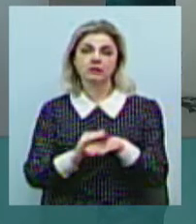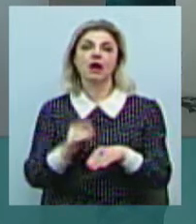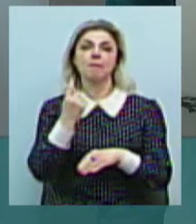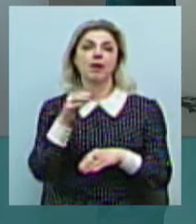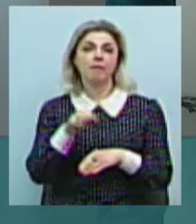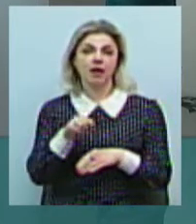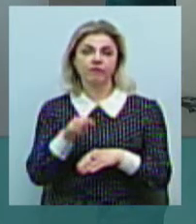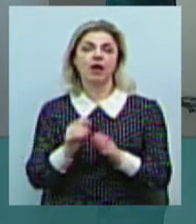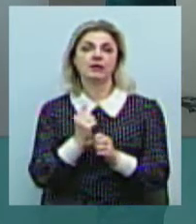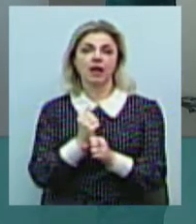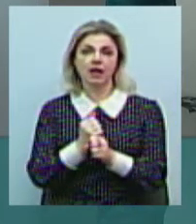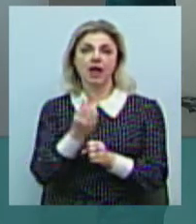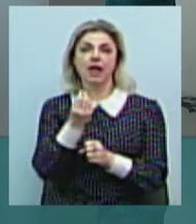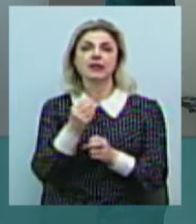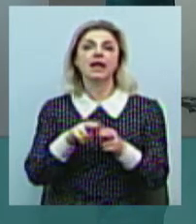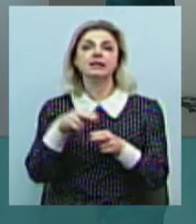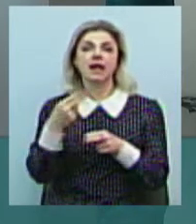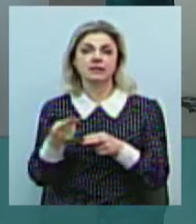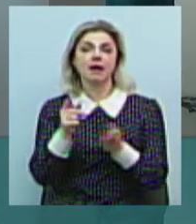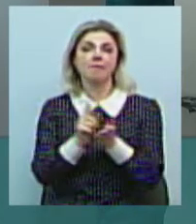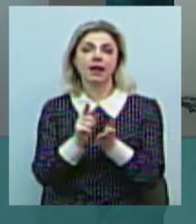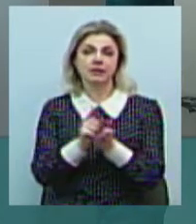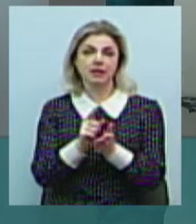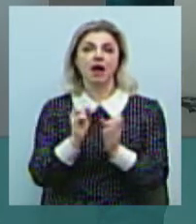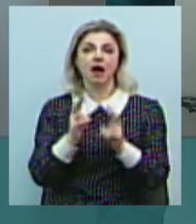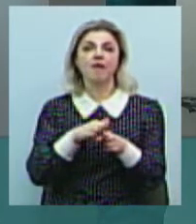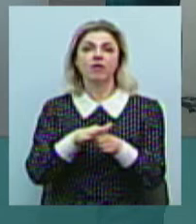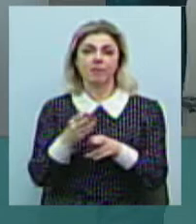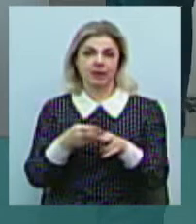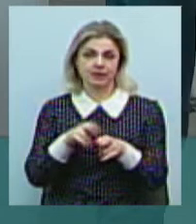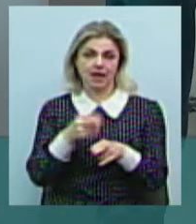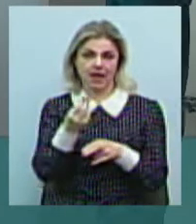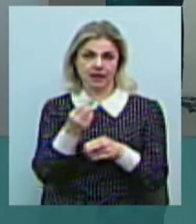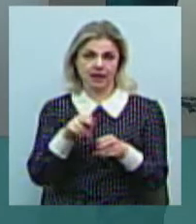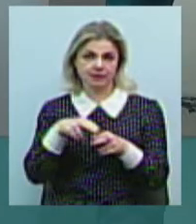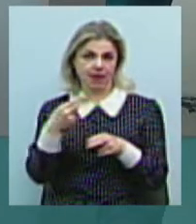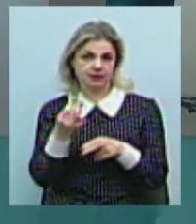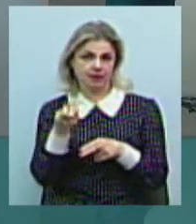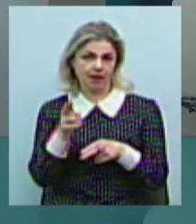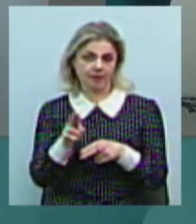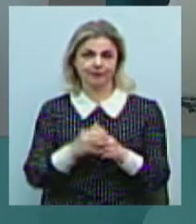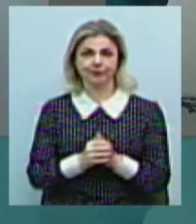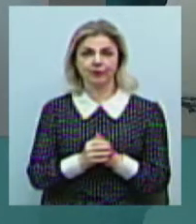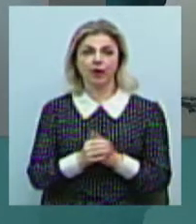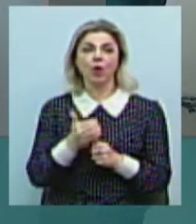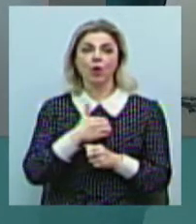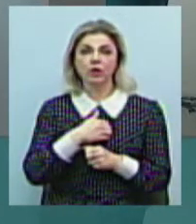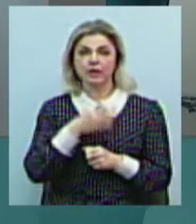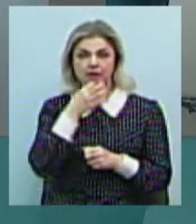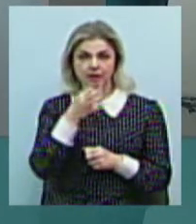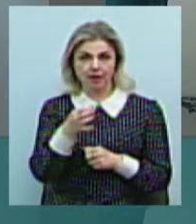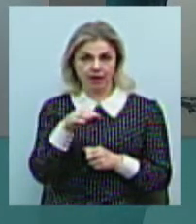березня проведена індексація пенсій. Як здійснювалася ця індексація? Ну, хотілося б сказати,